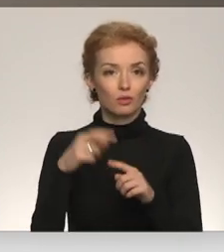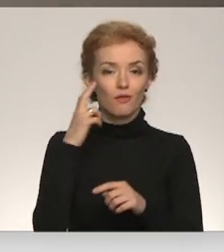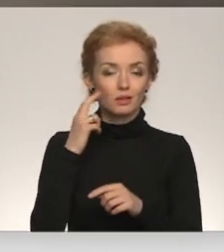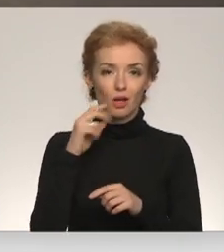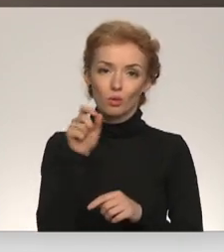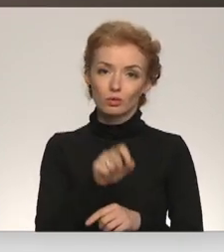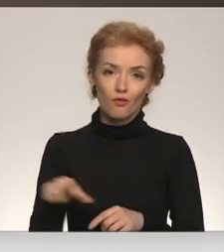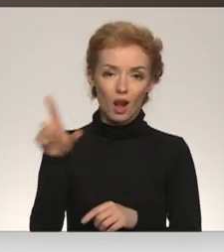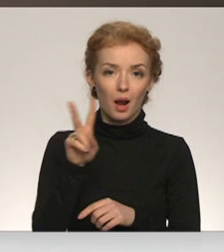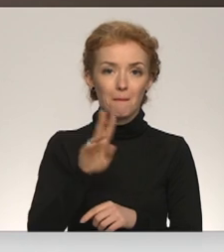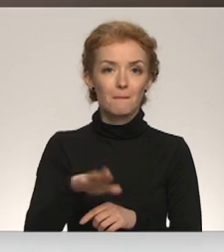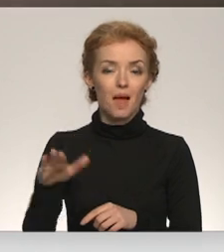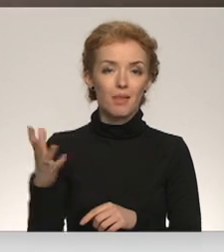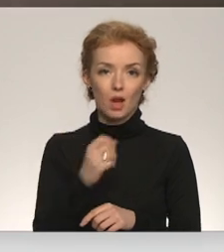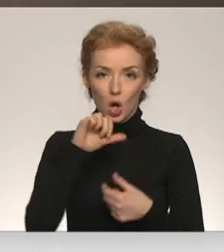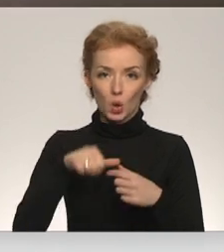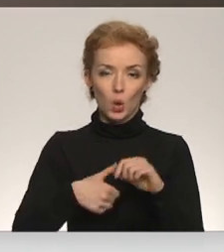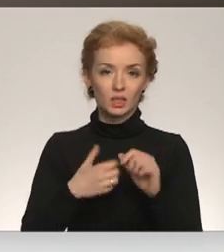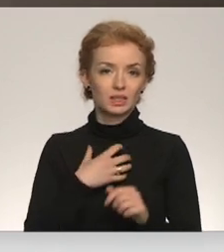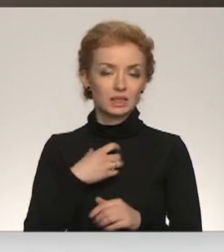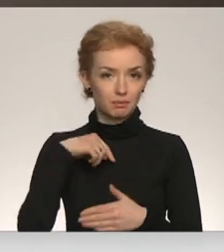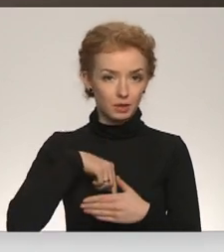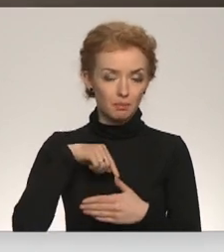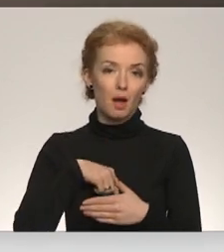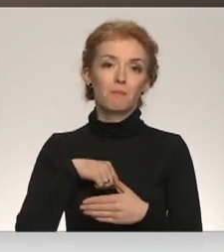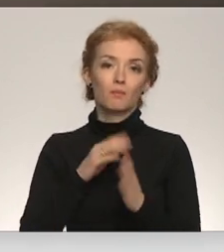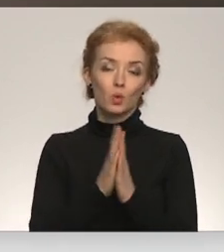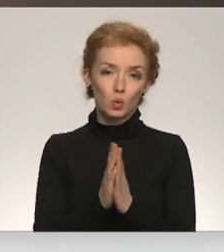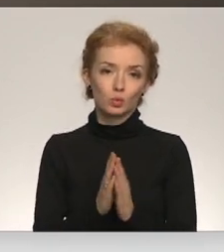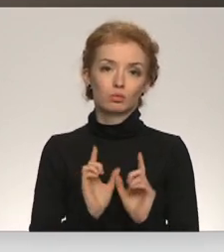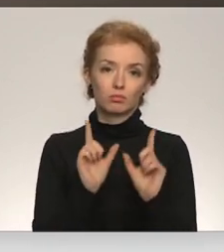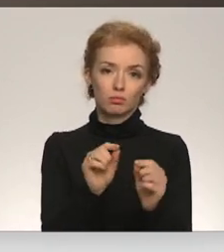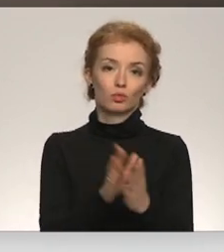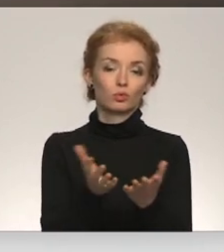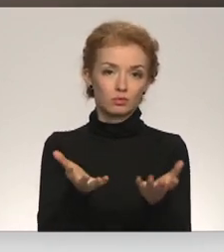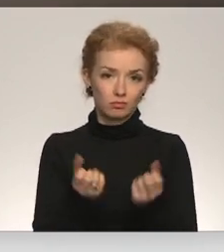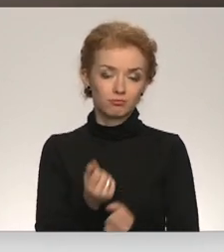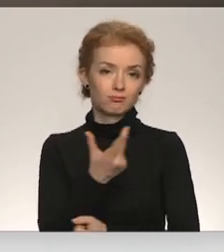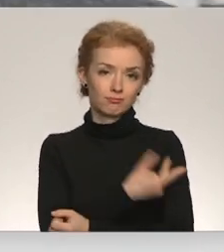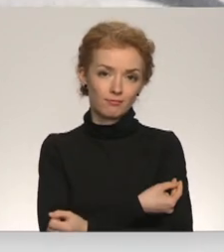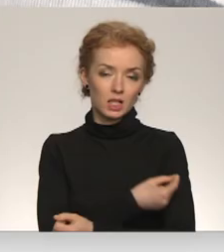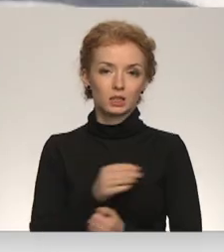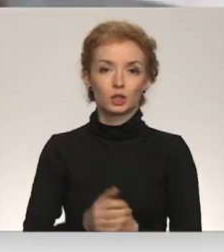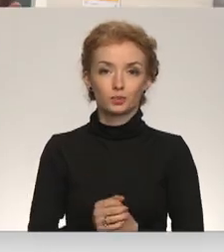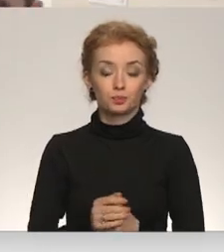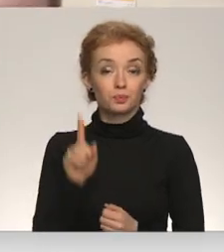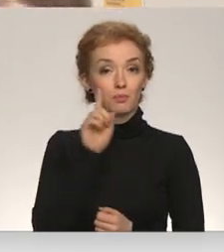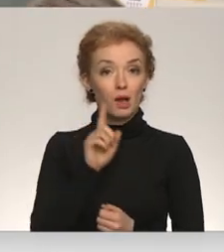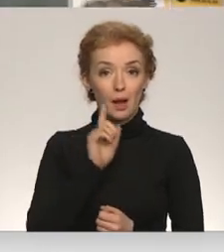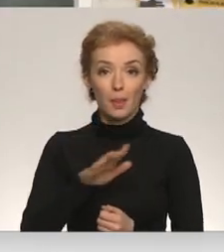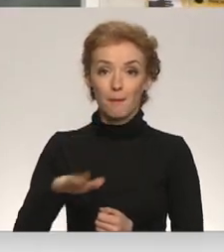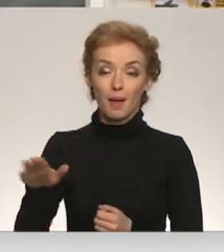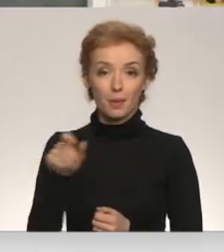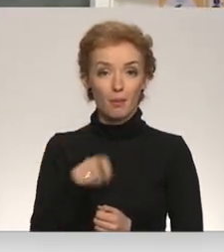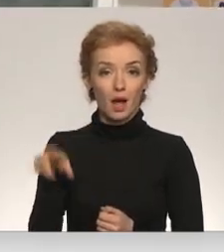vairāk, kuriem ir bērni ar kroniskām saslimšanām, doties un saņemt šo te vakcīnu. Tiesa pagaidām bērni